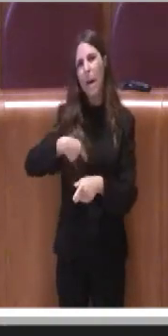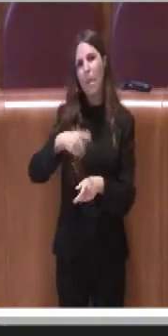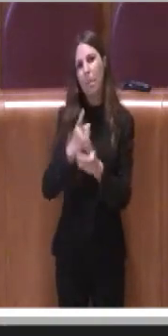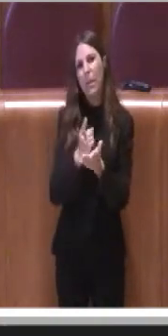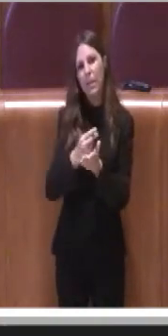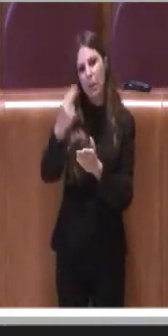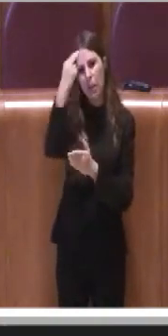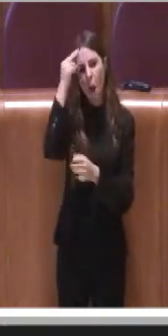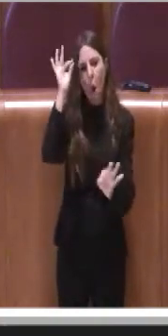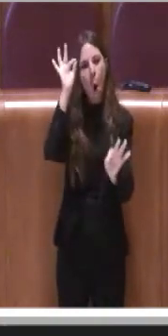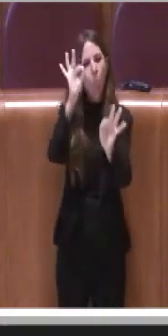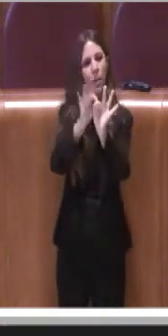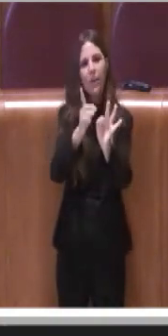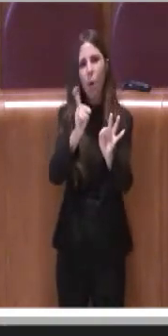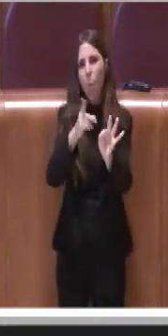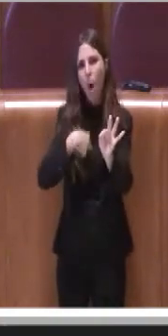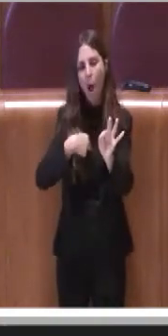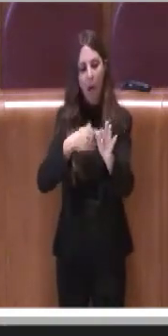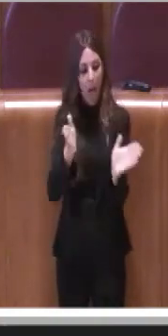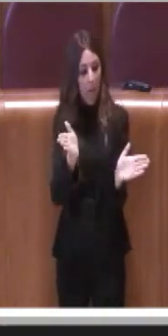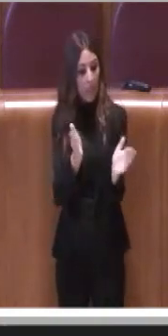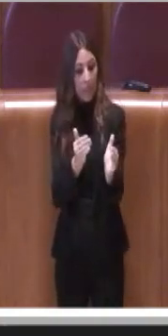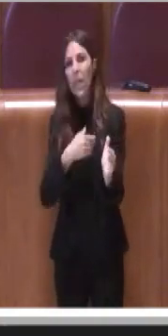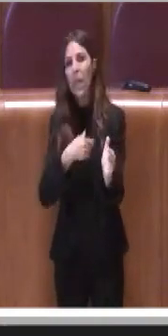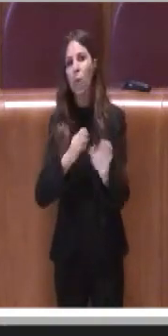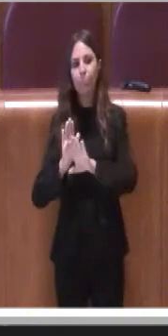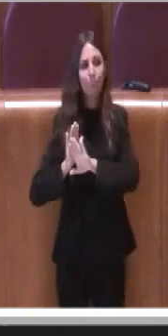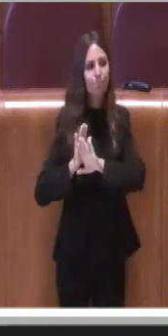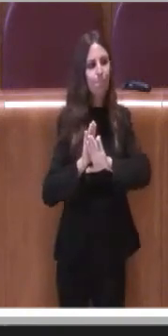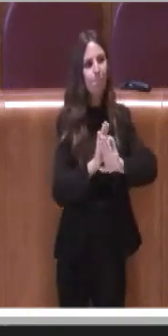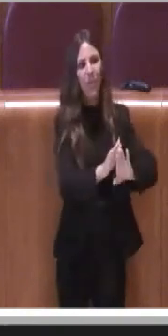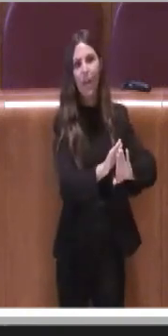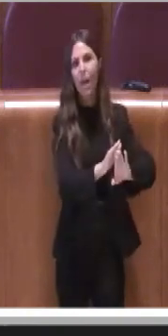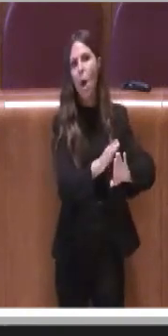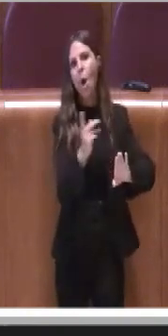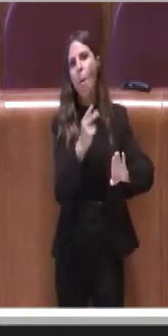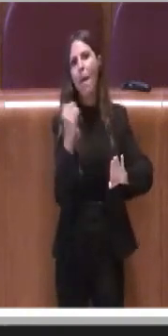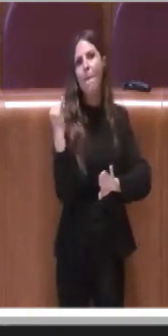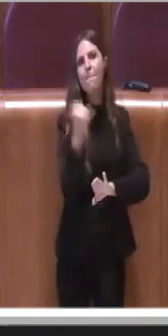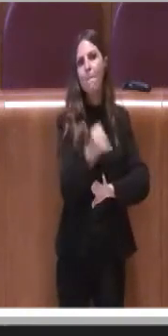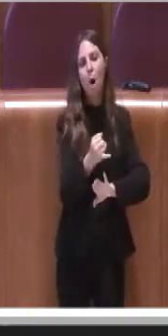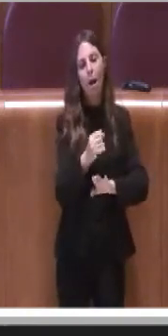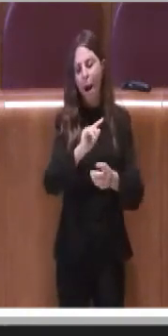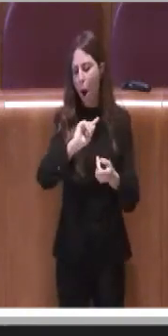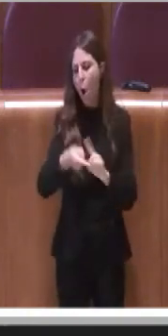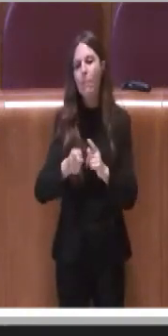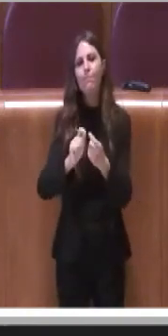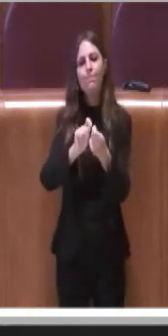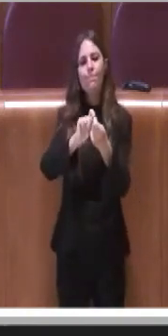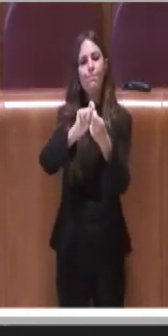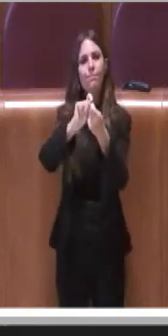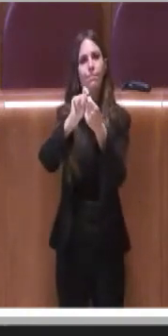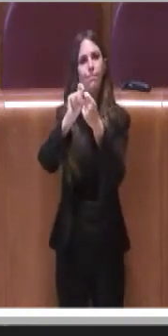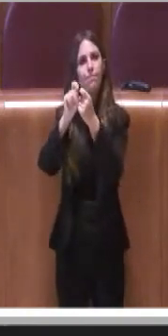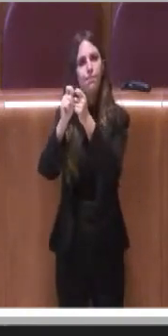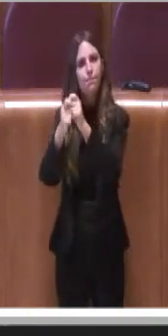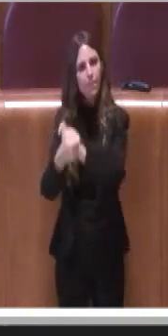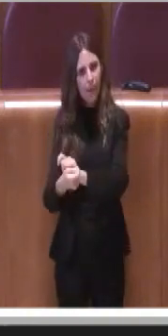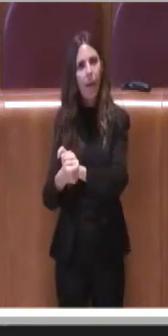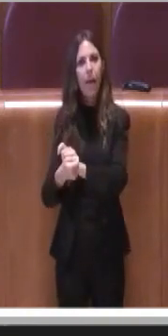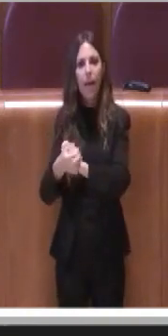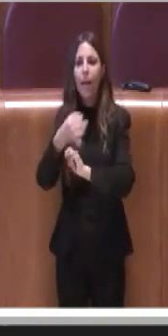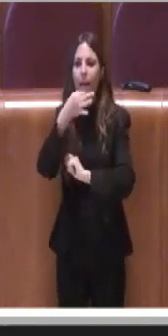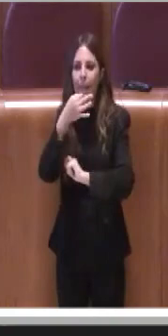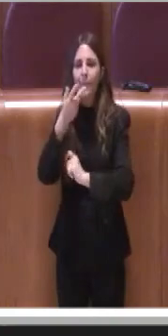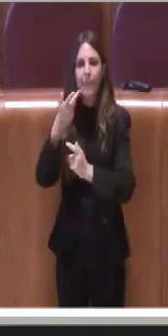nostro obiettivo non è quello di uccidere un settore, ma di aiutarlo magari a riconvertirsi e quindi a non perdere il posto di lavoro, ma è quello di non